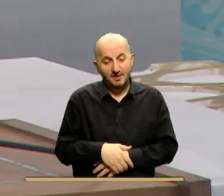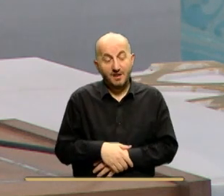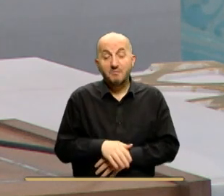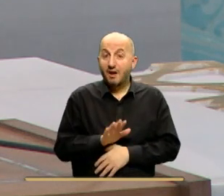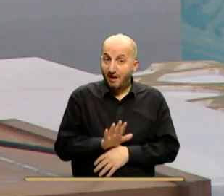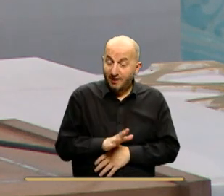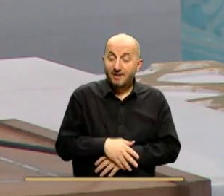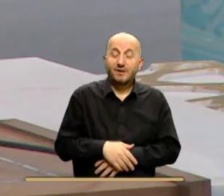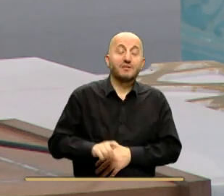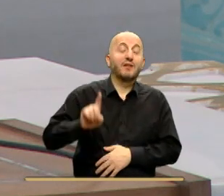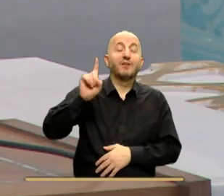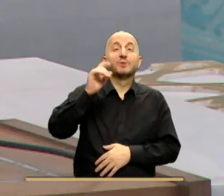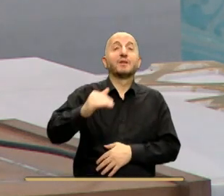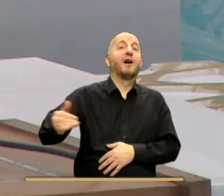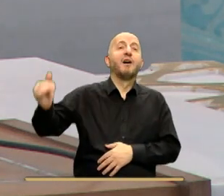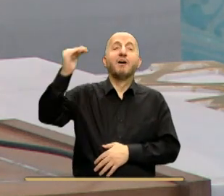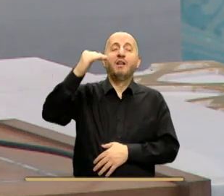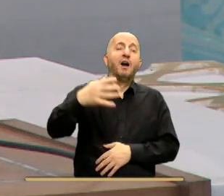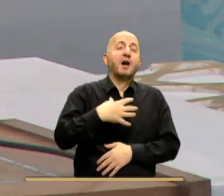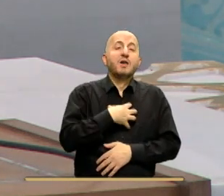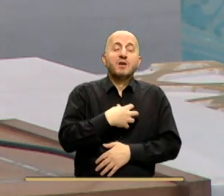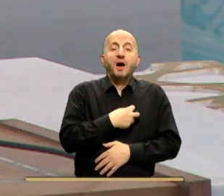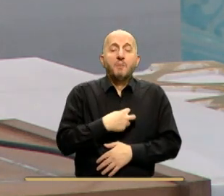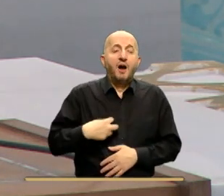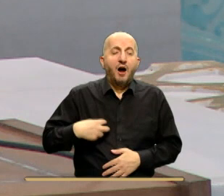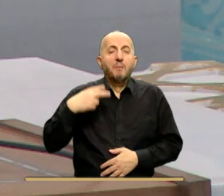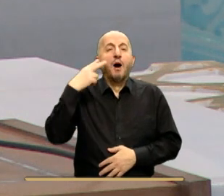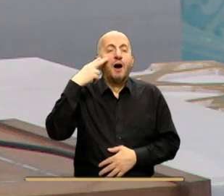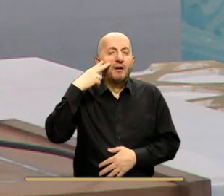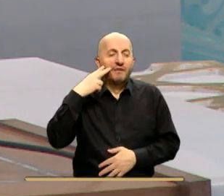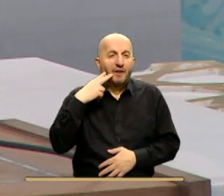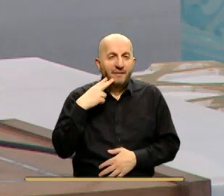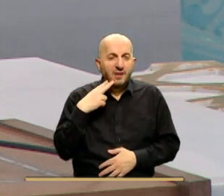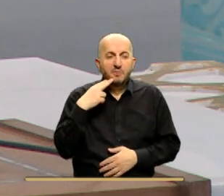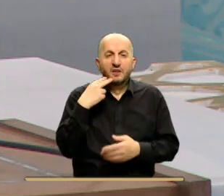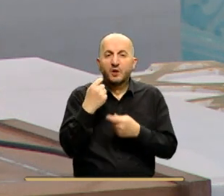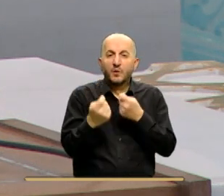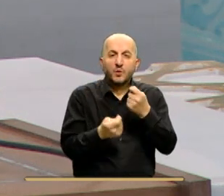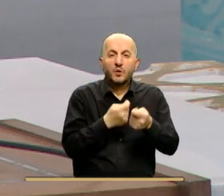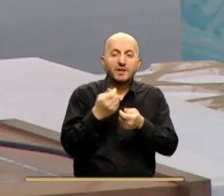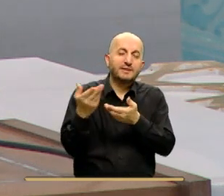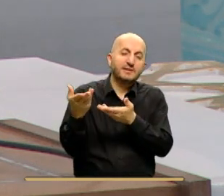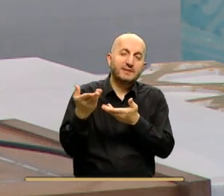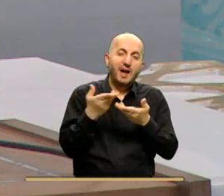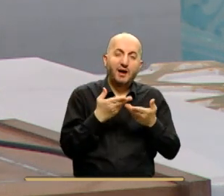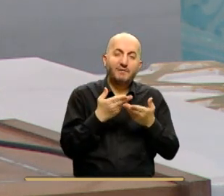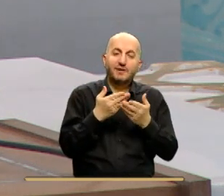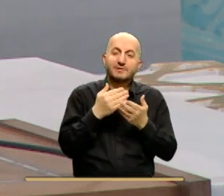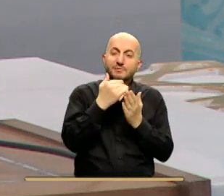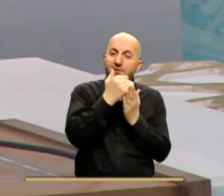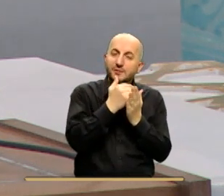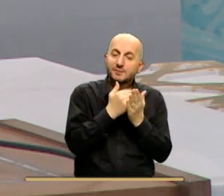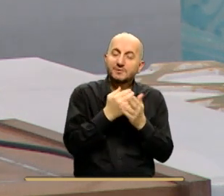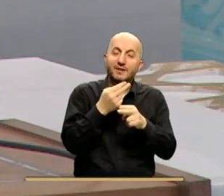Ama Allah-u Teala bizzat Peygamber aleyhissalatü vesselamın uyguladığı davet metodundan